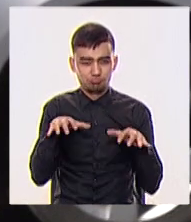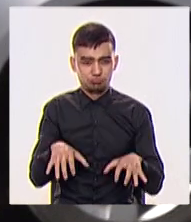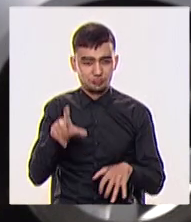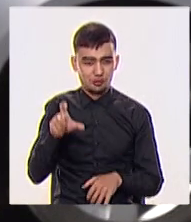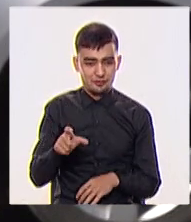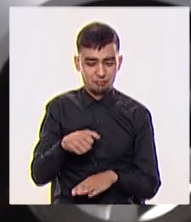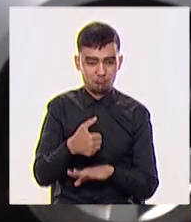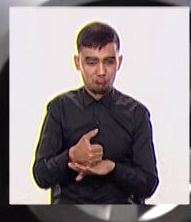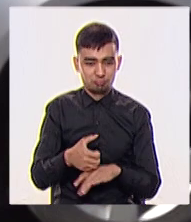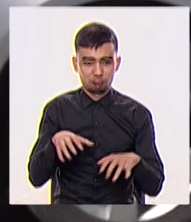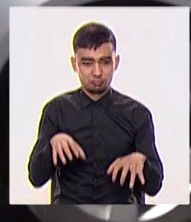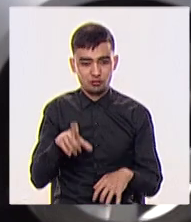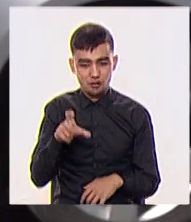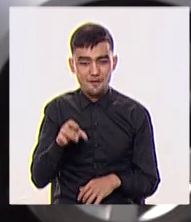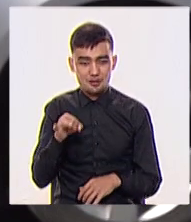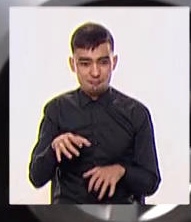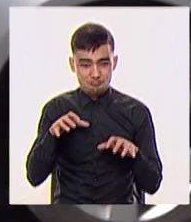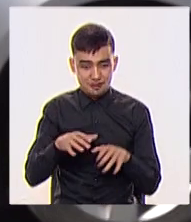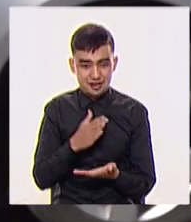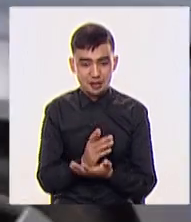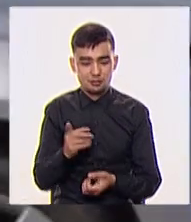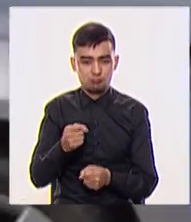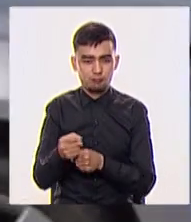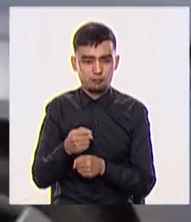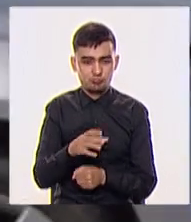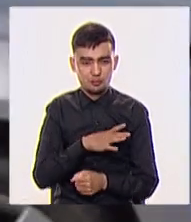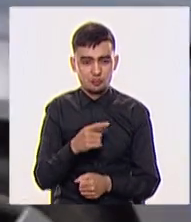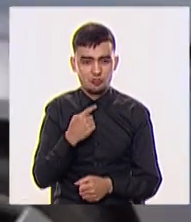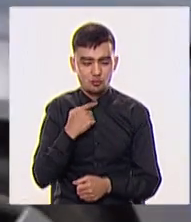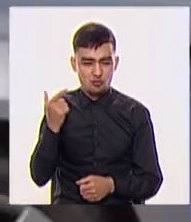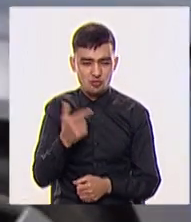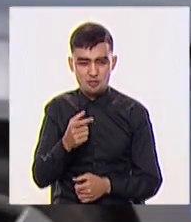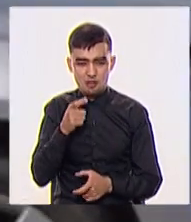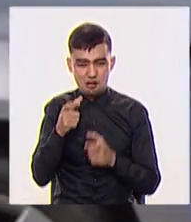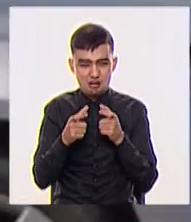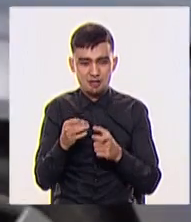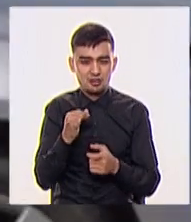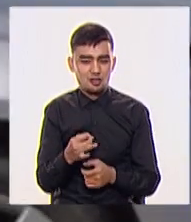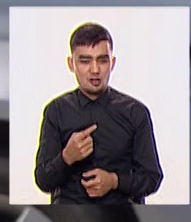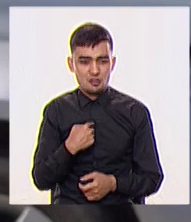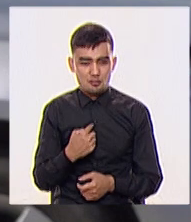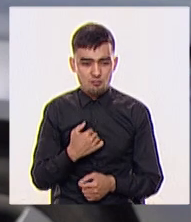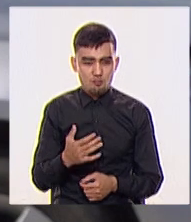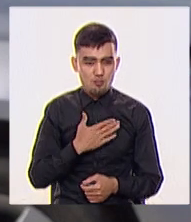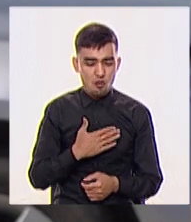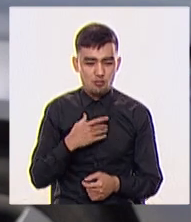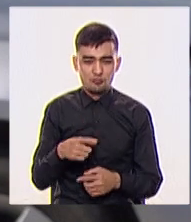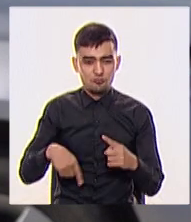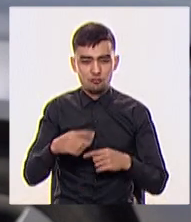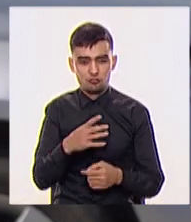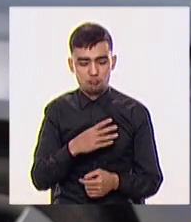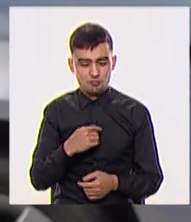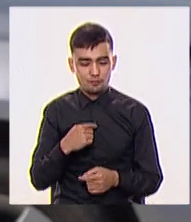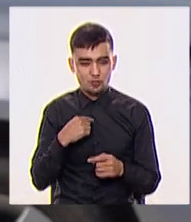төрағасы. Төрағасы болып тұрып осындай жасаған. Дауысын қатты көтеріп, бұның бәрін мен